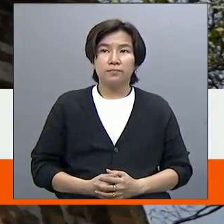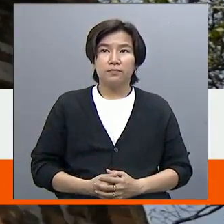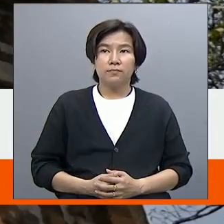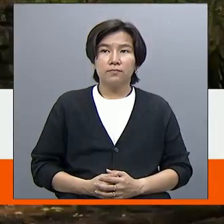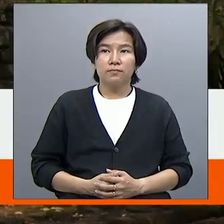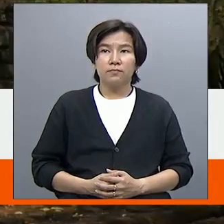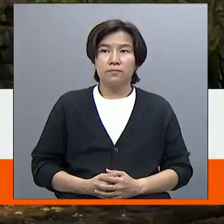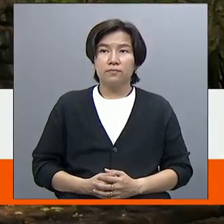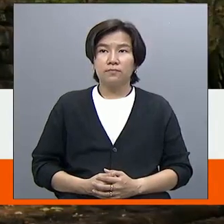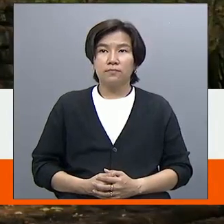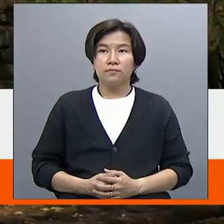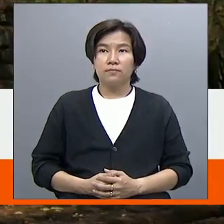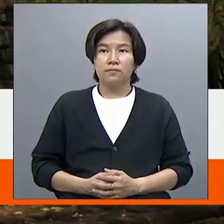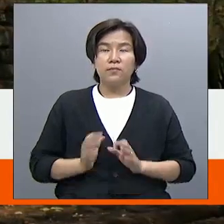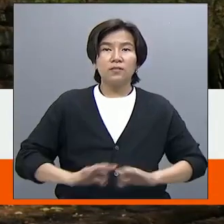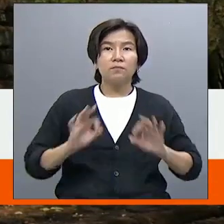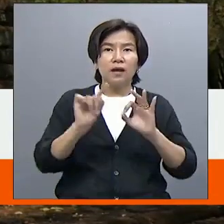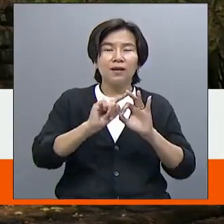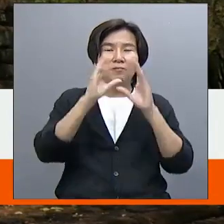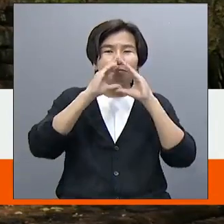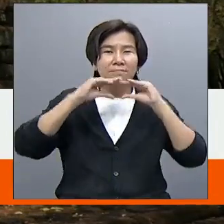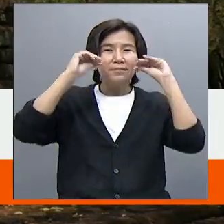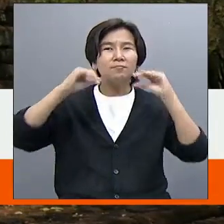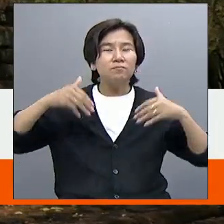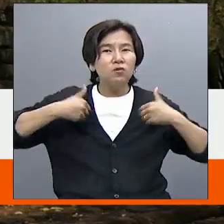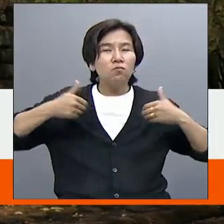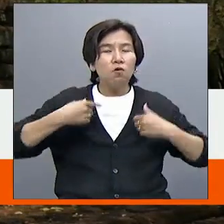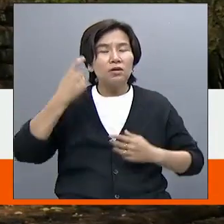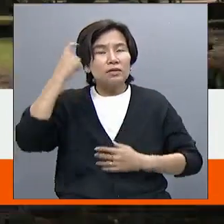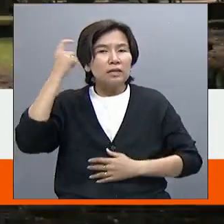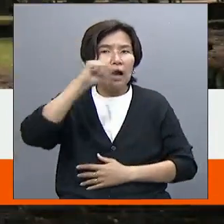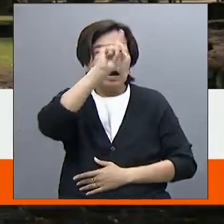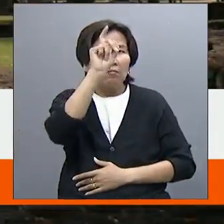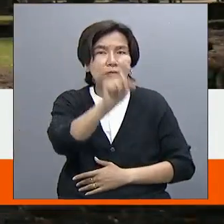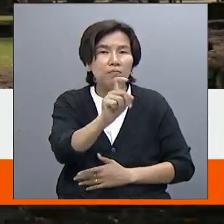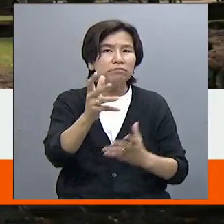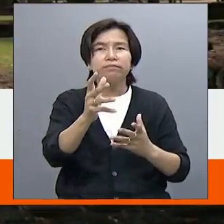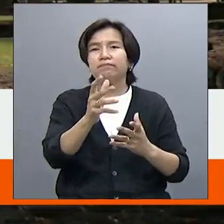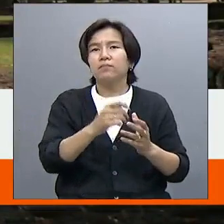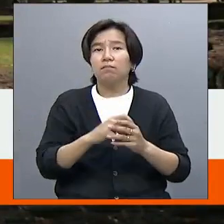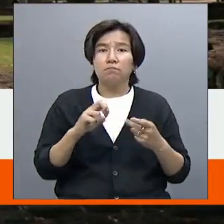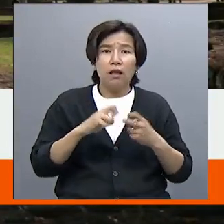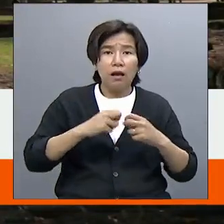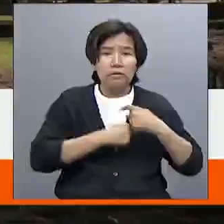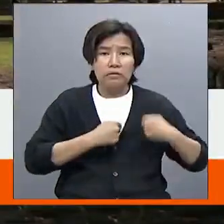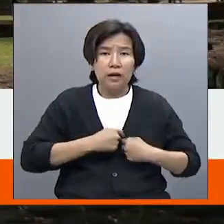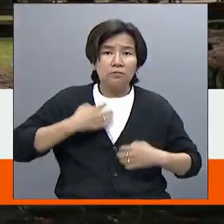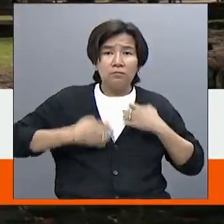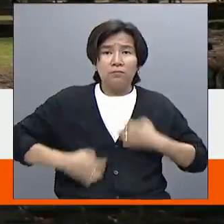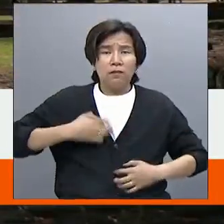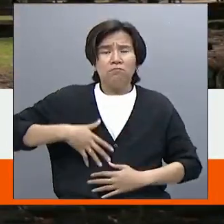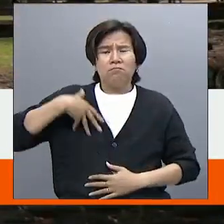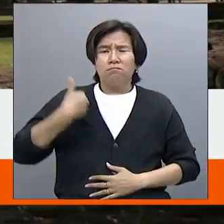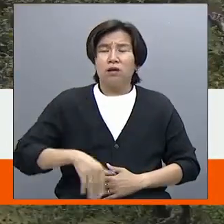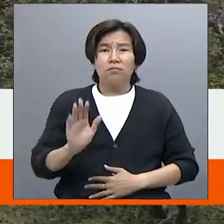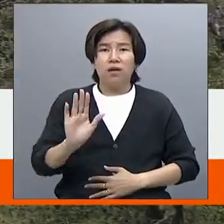เวลาที่ควรเป็นเวลาแห่งการเฉลิมฉลองมิใช่เวลาของการตั้งคำถามที่จะนำไปสู่ความไม่สบายใจเพราะฉะนั้นผมจะ